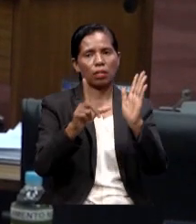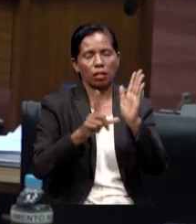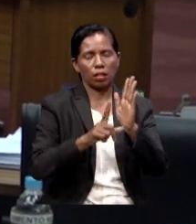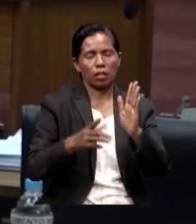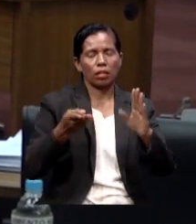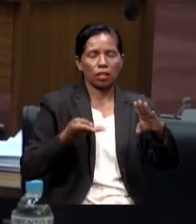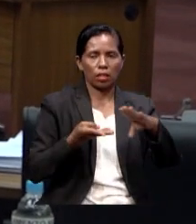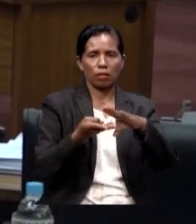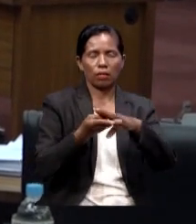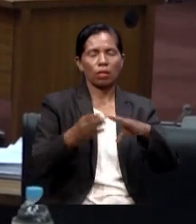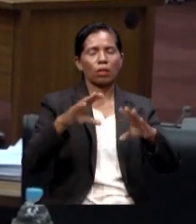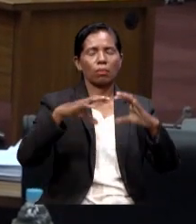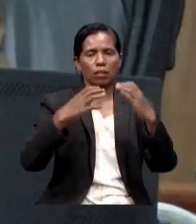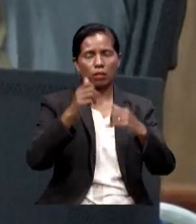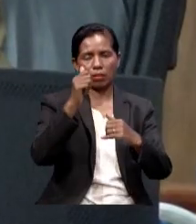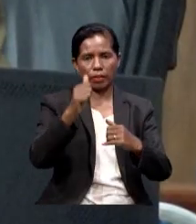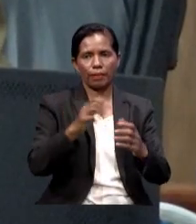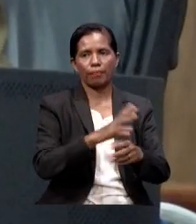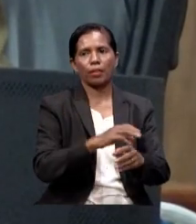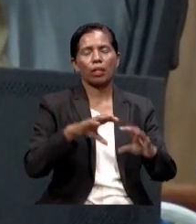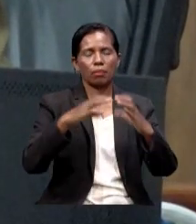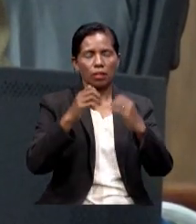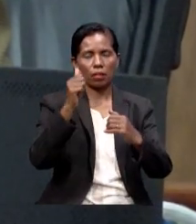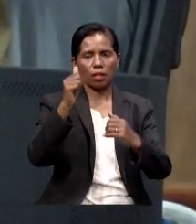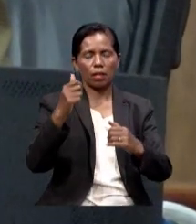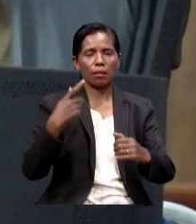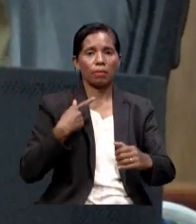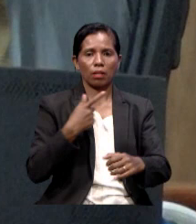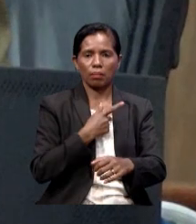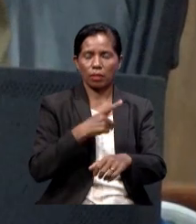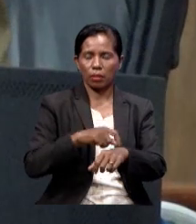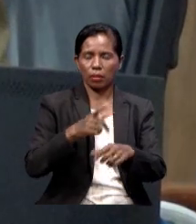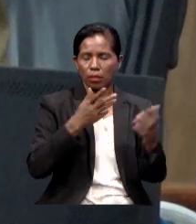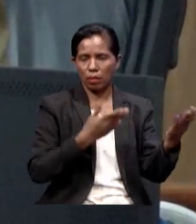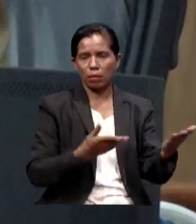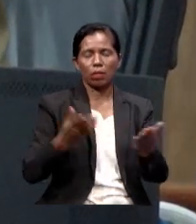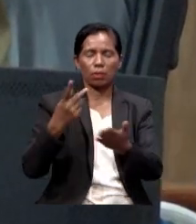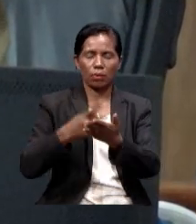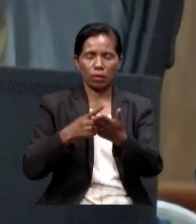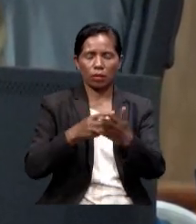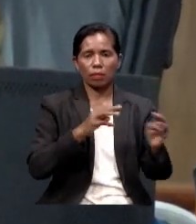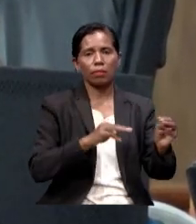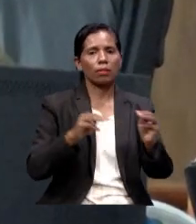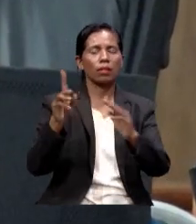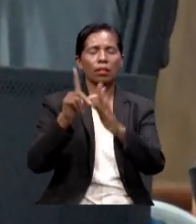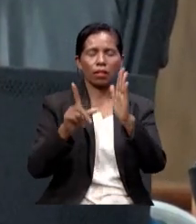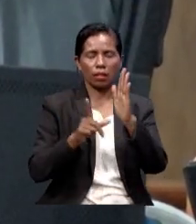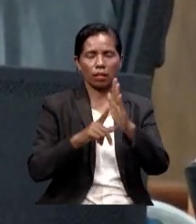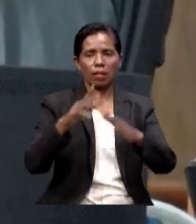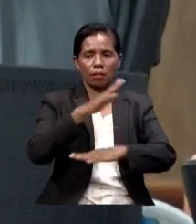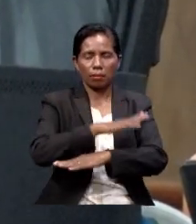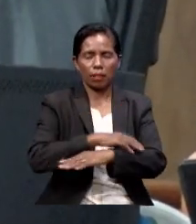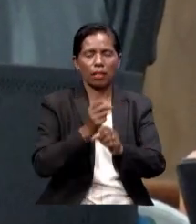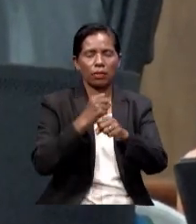gaveta komisaun A. No foin lalais ne komisaun A parlamentu nasional submete proposta alterasaun lei ne ba meza atu